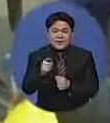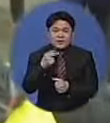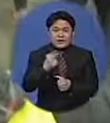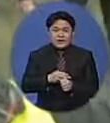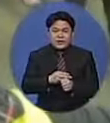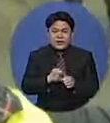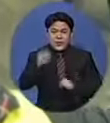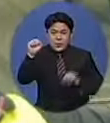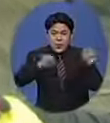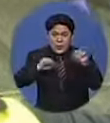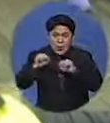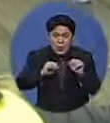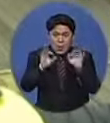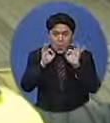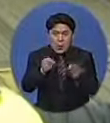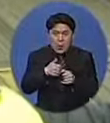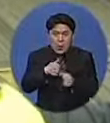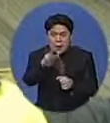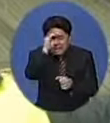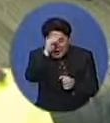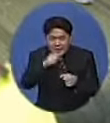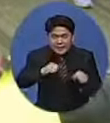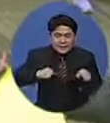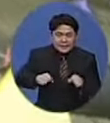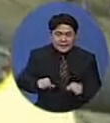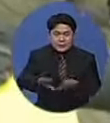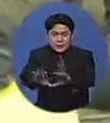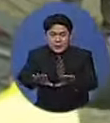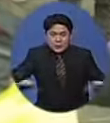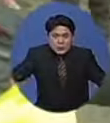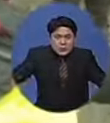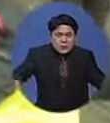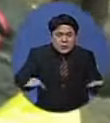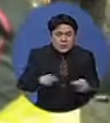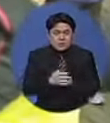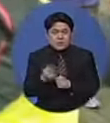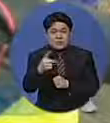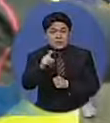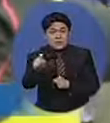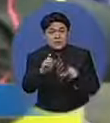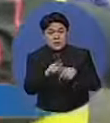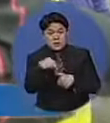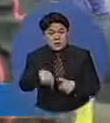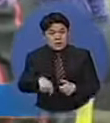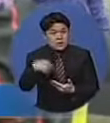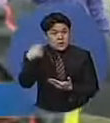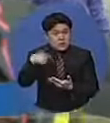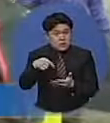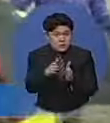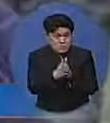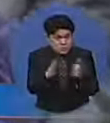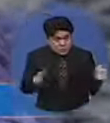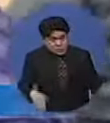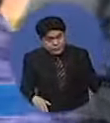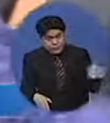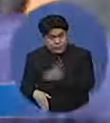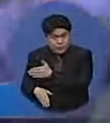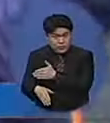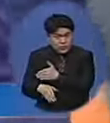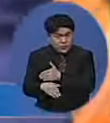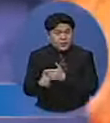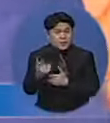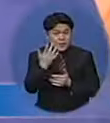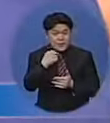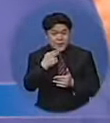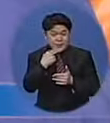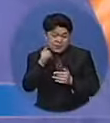선생님의 동작을 열심히 따라합니다. 지난 2010년 이곳에서 운동교실이 시작됐을 때부터 꾸준히